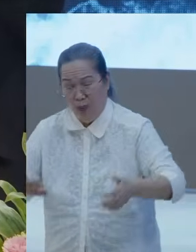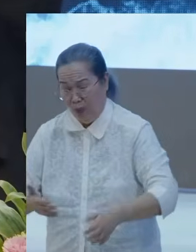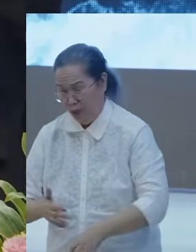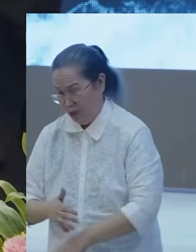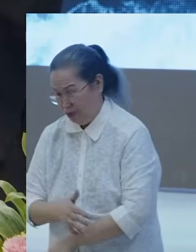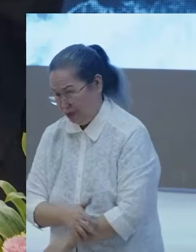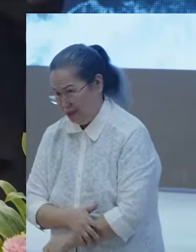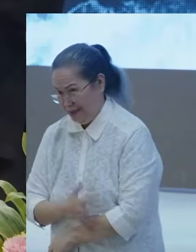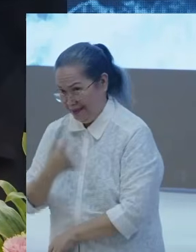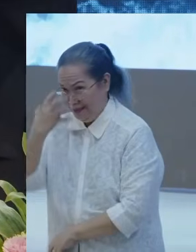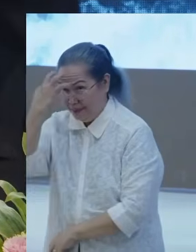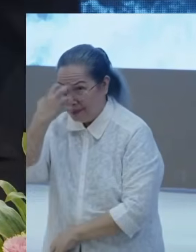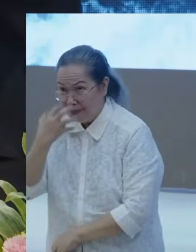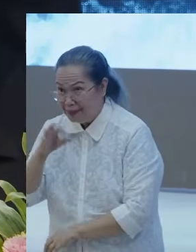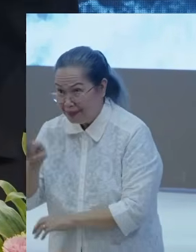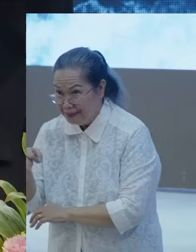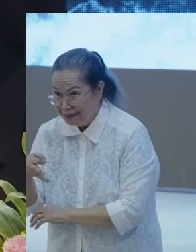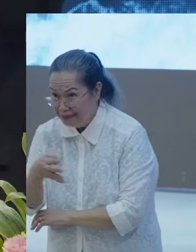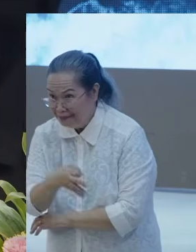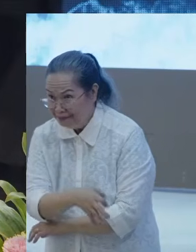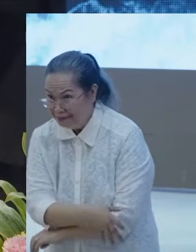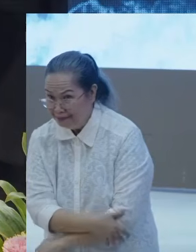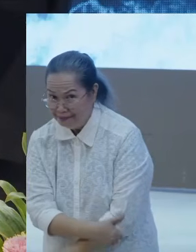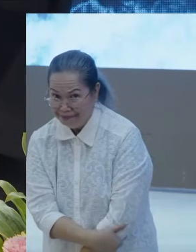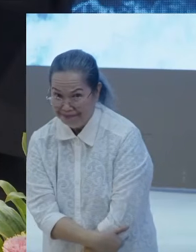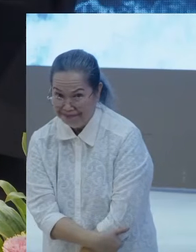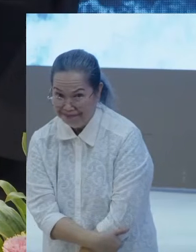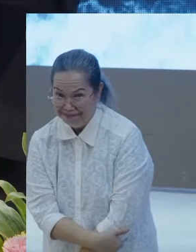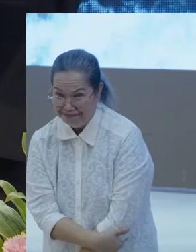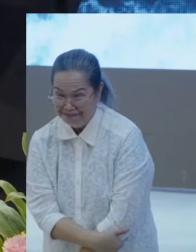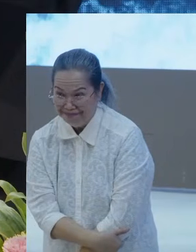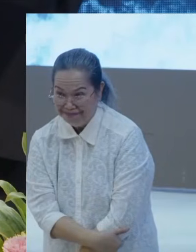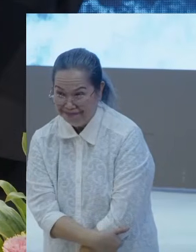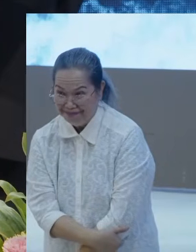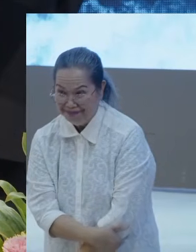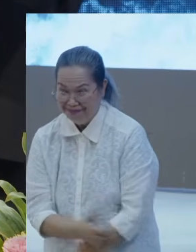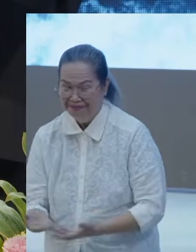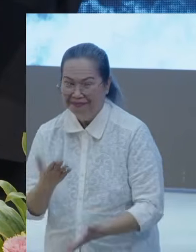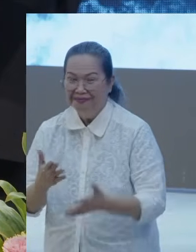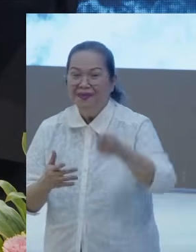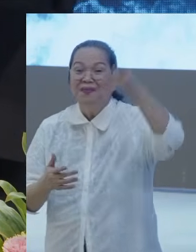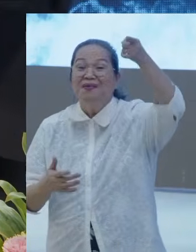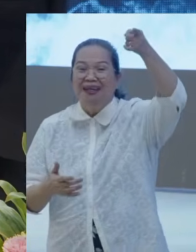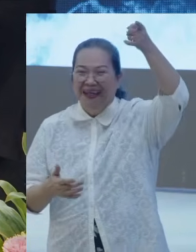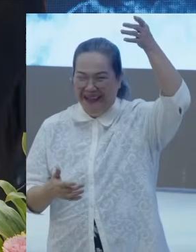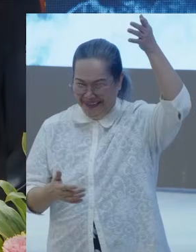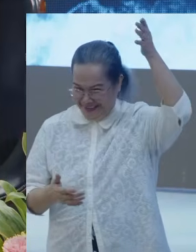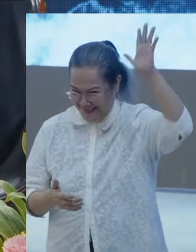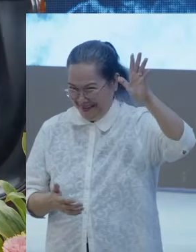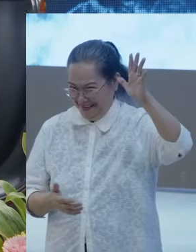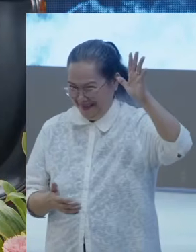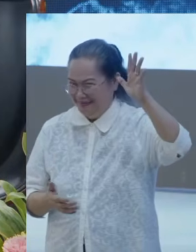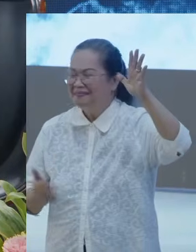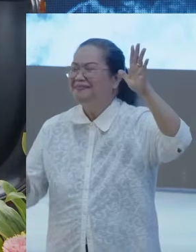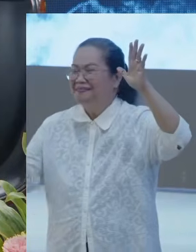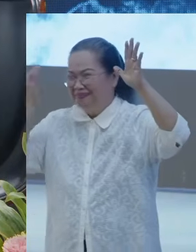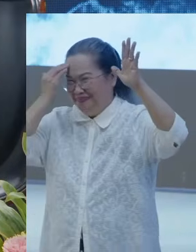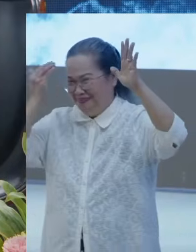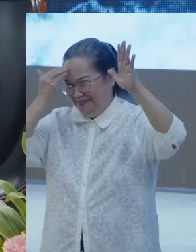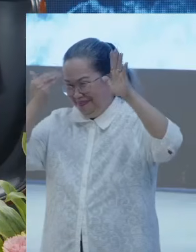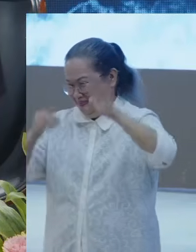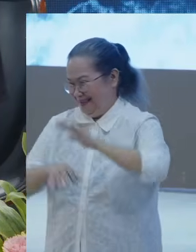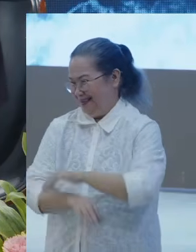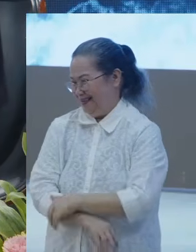So siguro ang Panginoon, hindi nagkakamot ng ulo ang ating Diyos, ha? Pero kunyari lang.